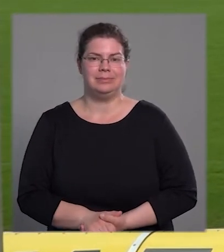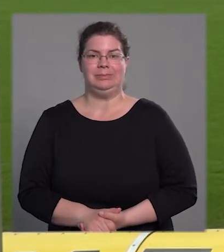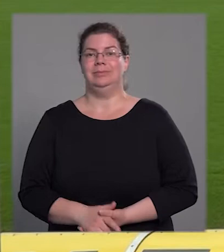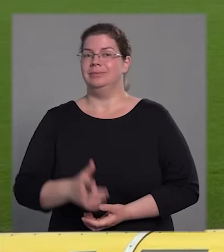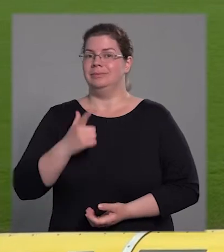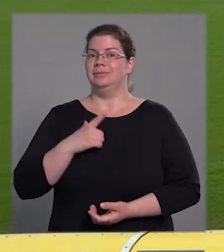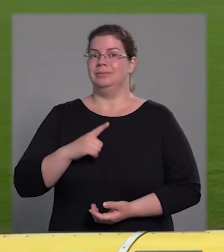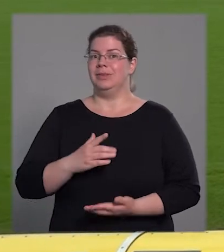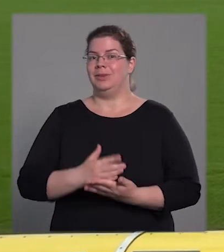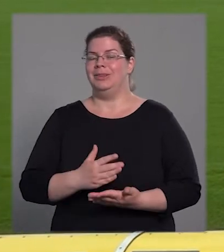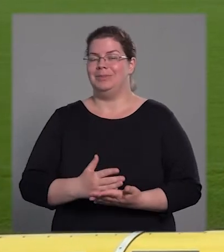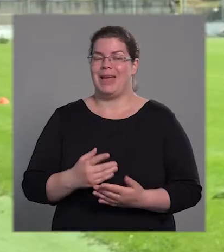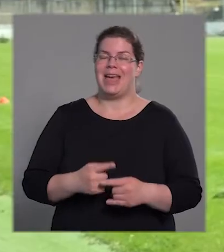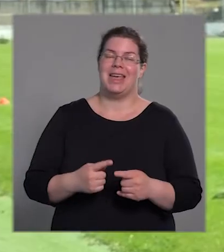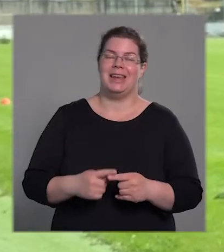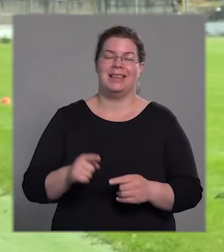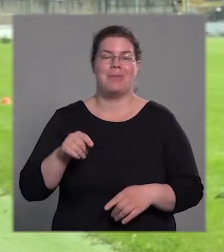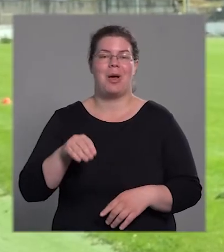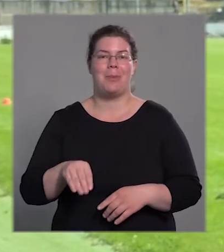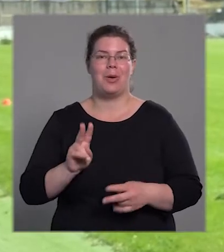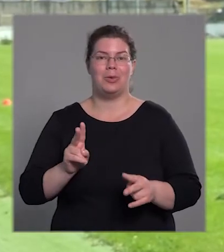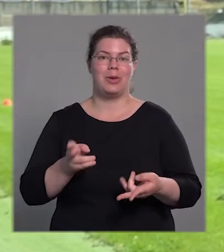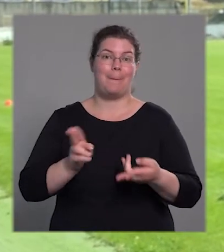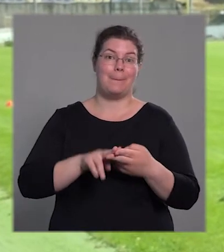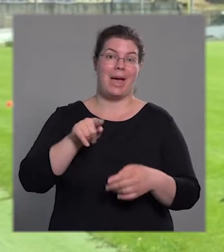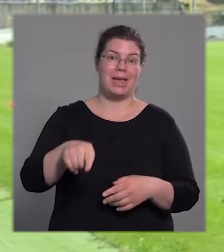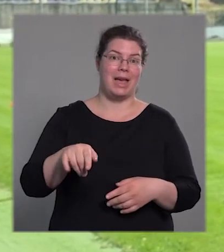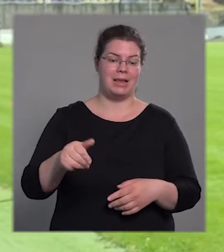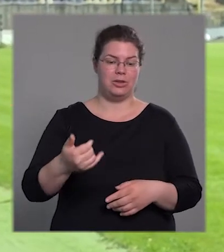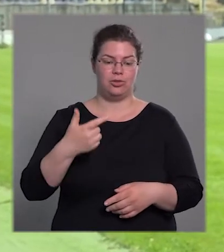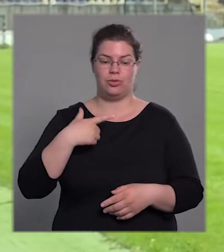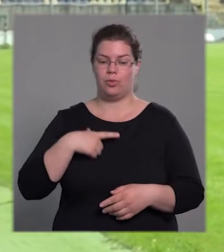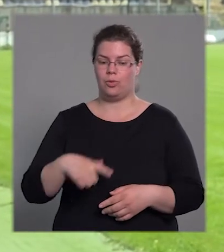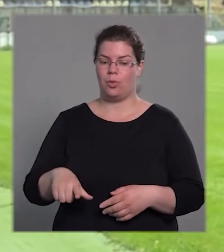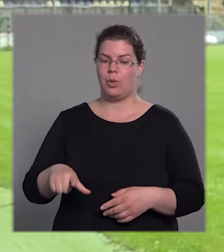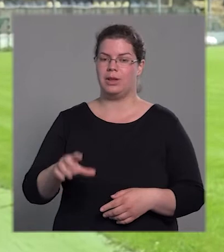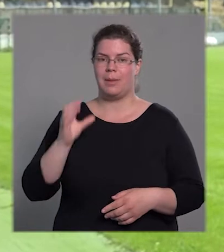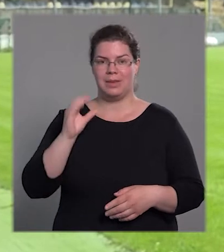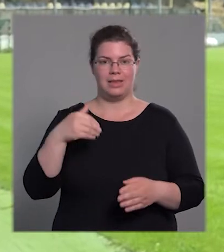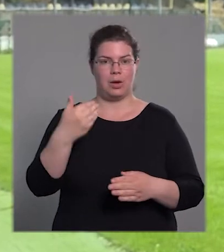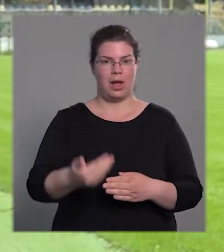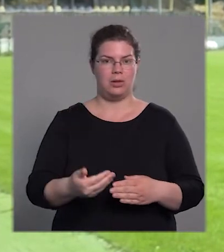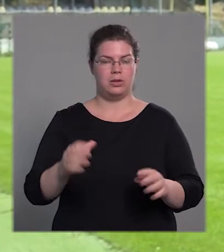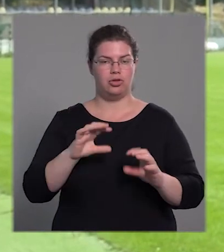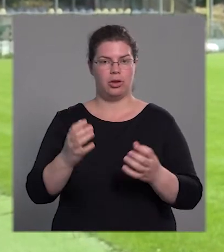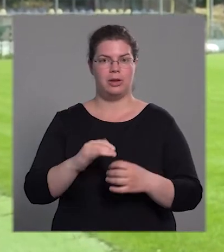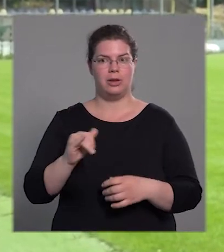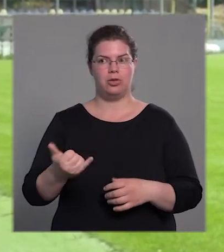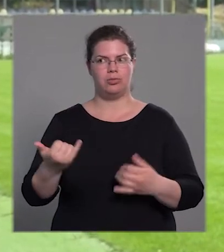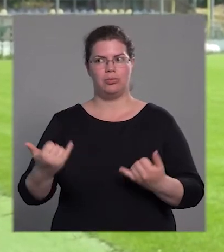Volt már részem abban, hogy a pályán is voltam nézők előtti stadionban, és ugye